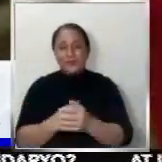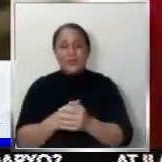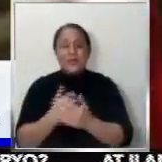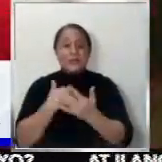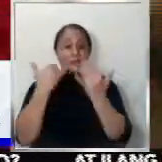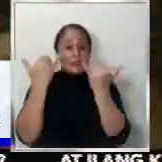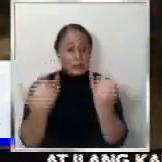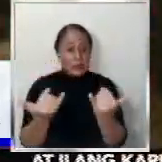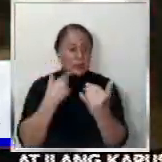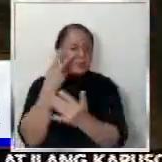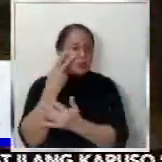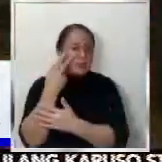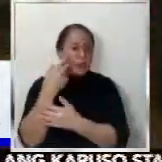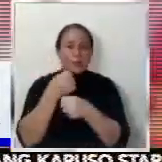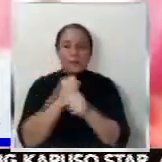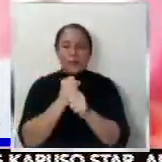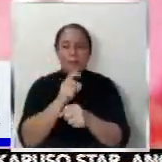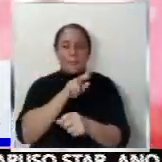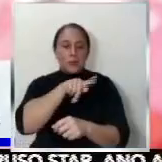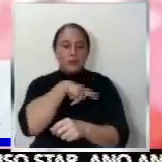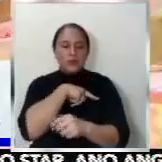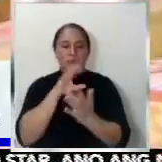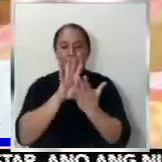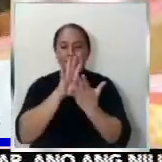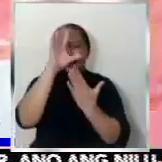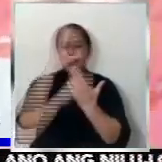naman natin gumawa ng personalized calendar.